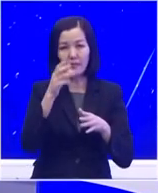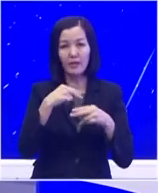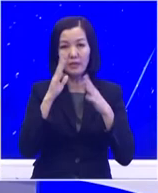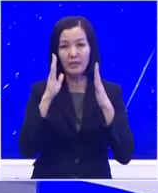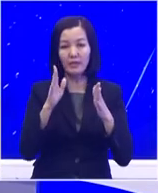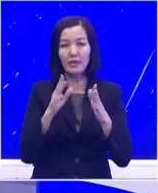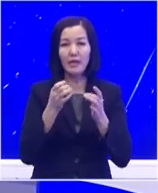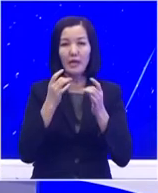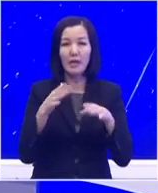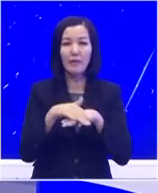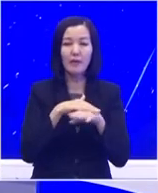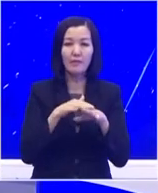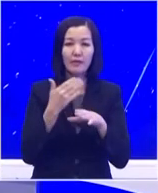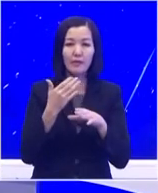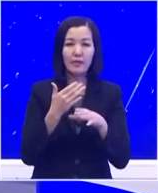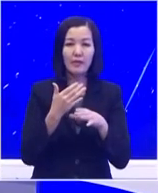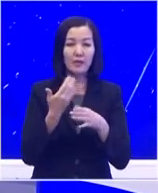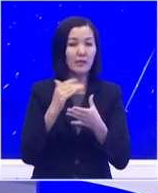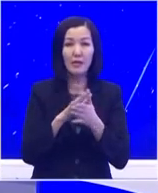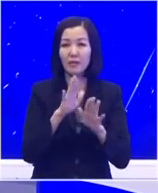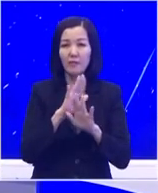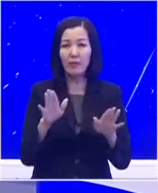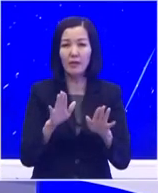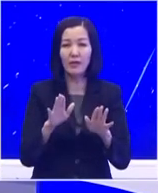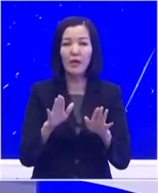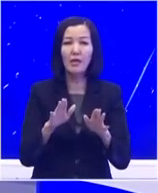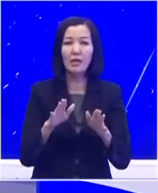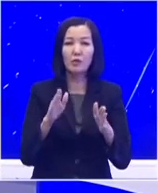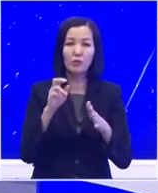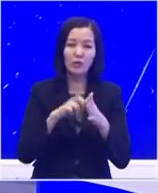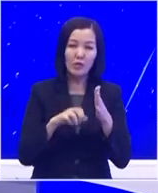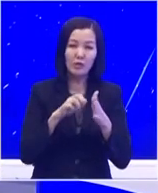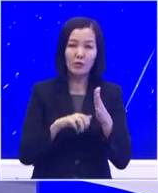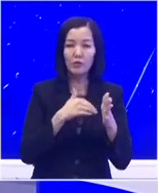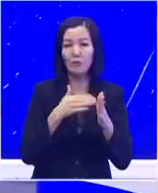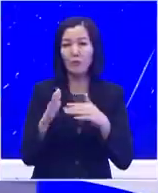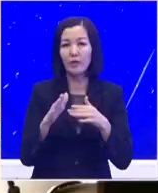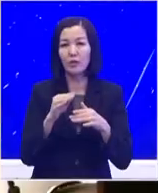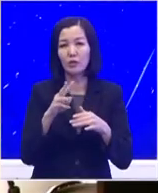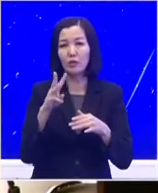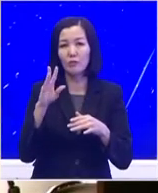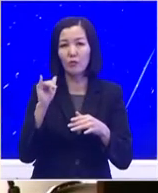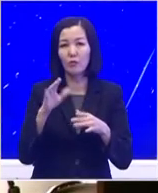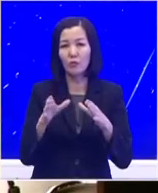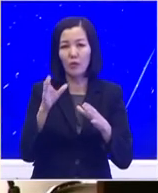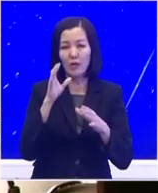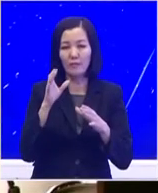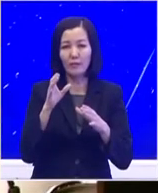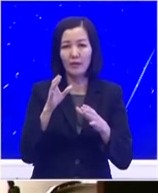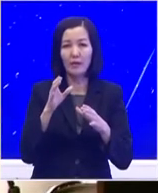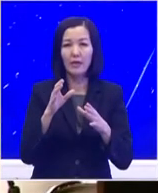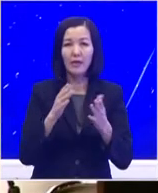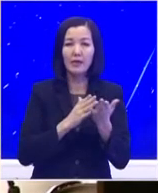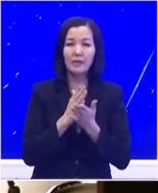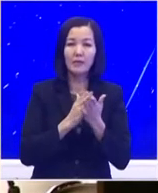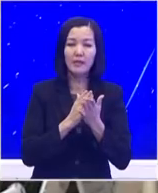Алайда қарапайым халықтың танымында жоқ. Осы олқылықтың орнын толтыру мақсатында Илья Жансүгіров атындағы Жетісу мемлекеттік университетінде